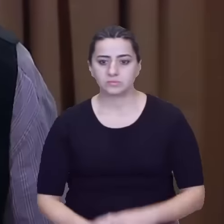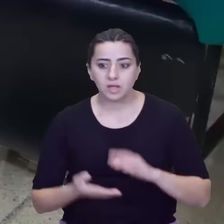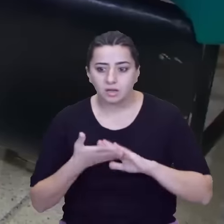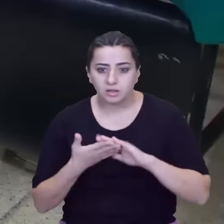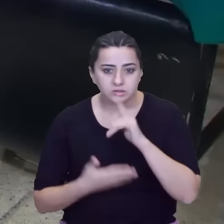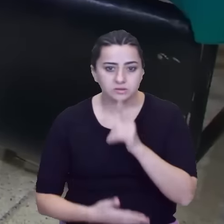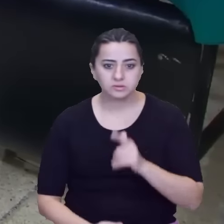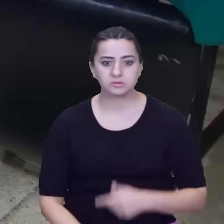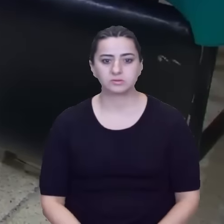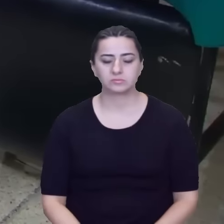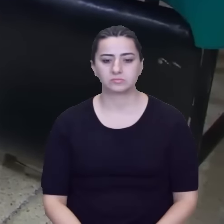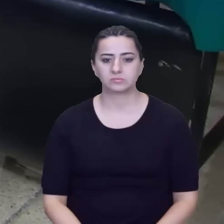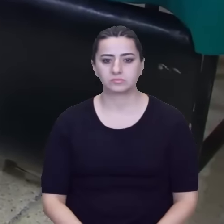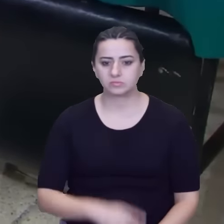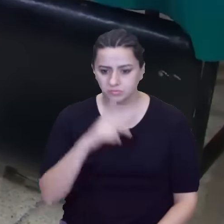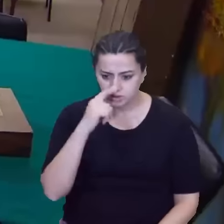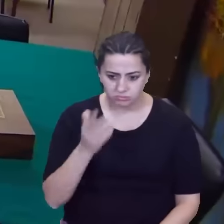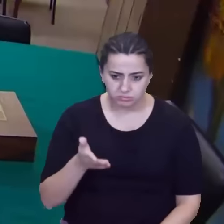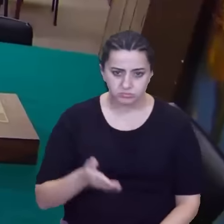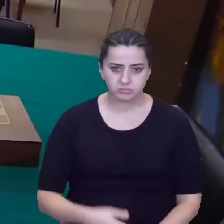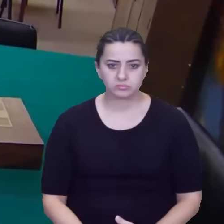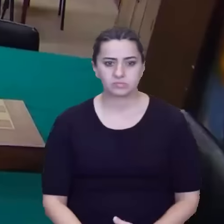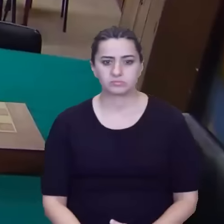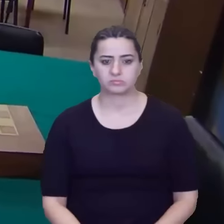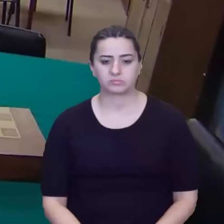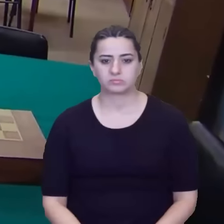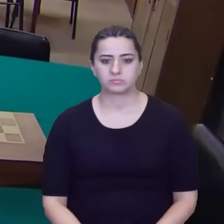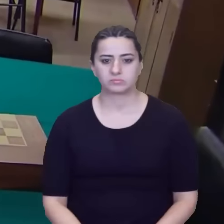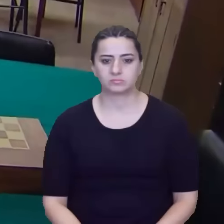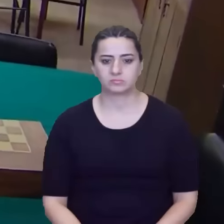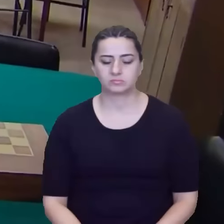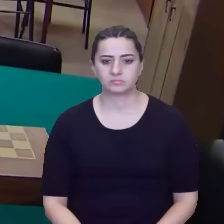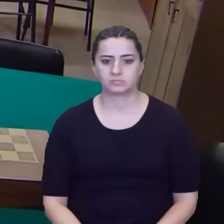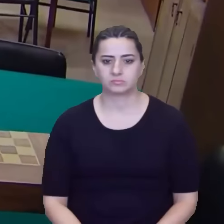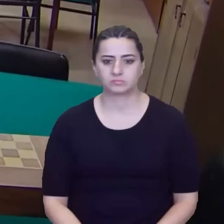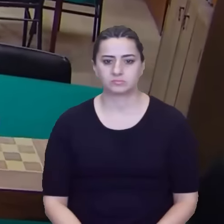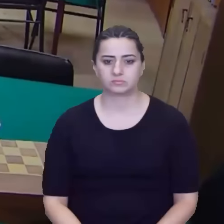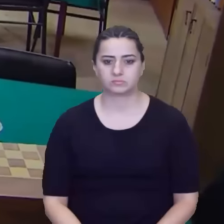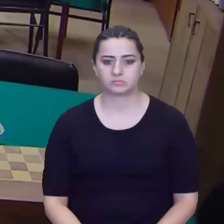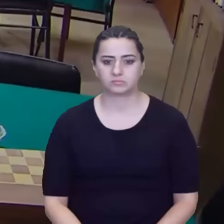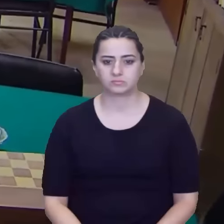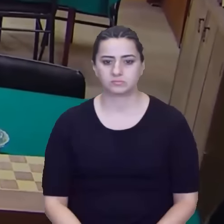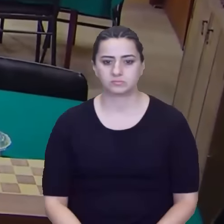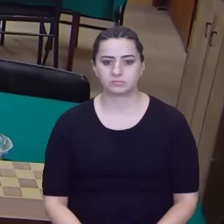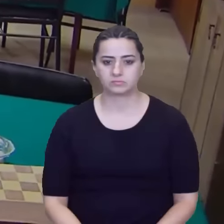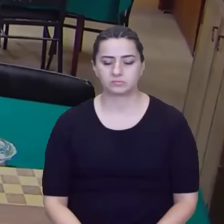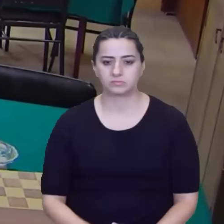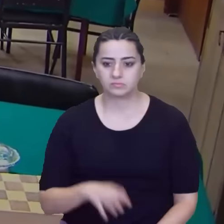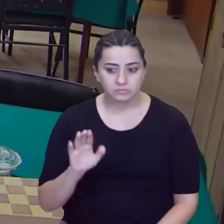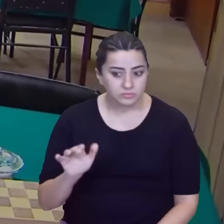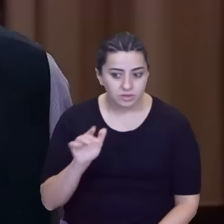Birader. Bu kim ya? Geriden ayağıyla uzanıp ayağına dokundu. Şşş. Birkaç kez daha dürttü